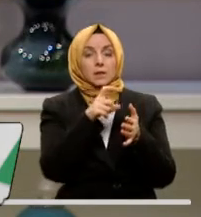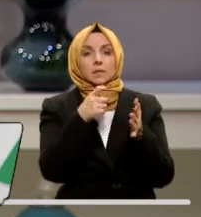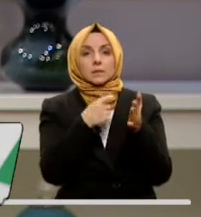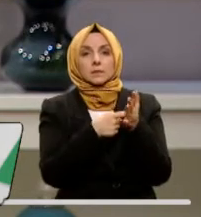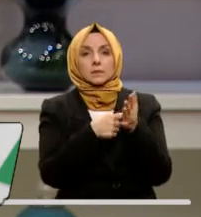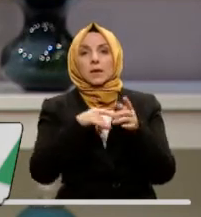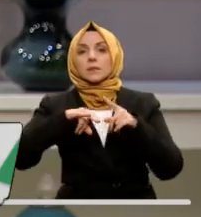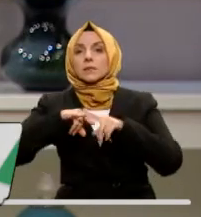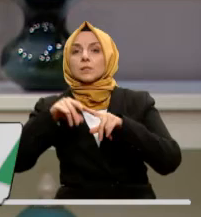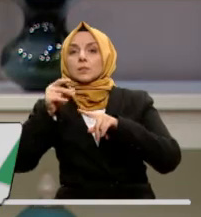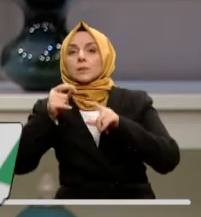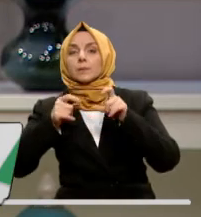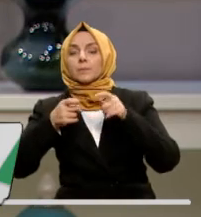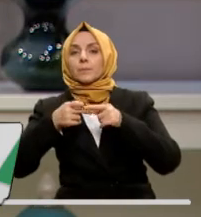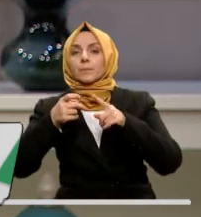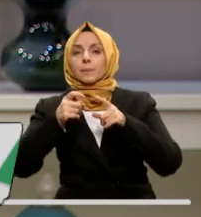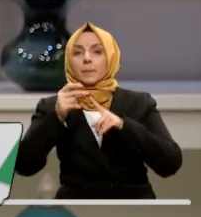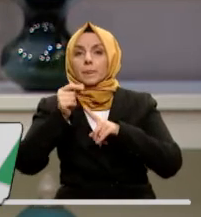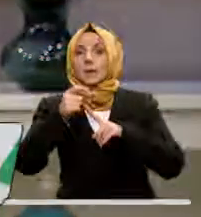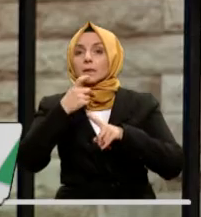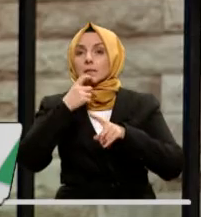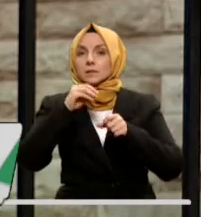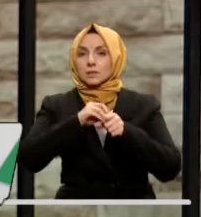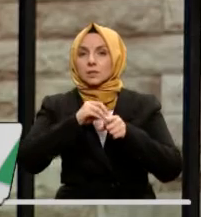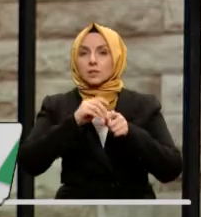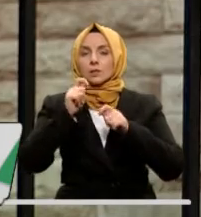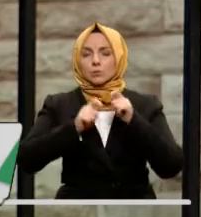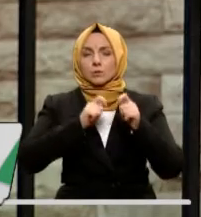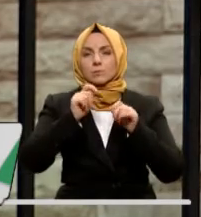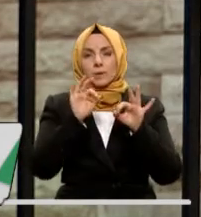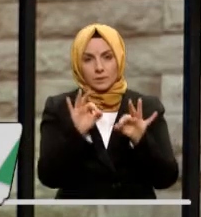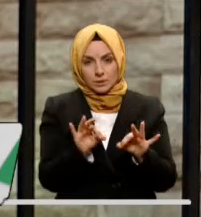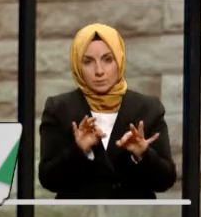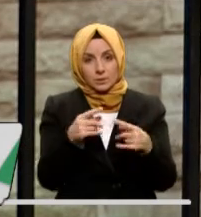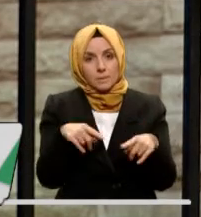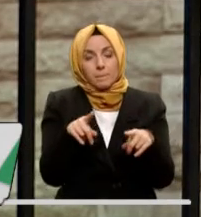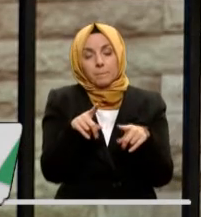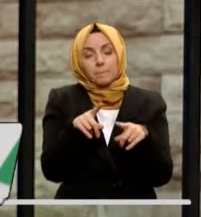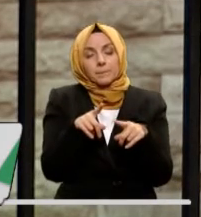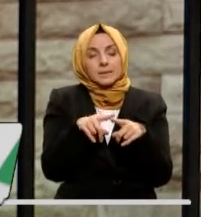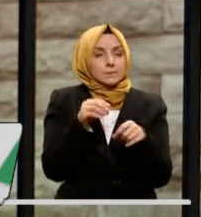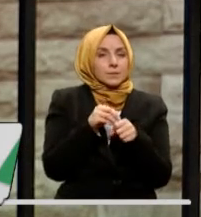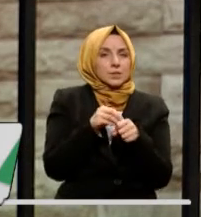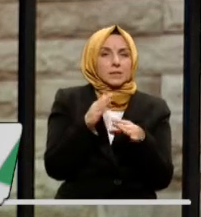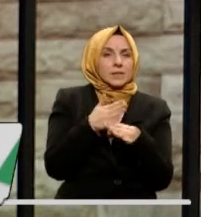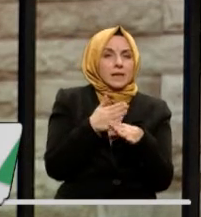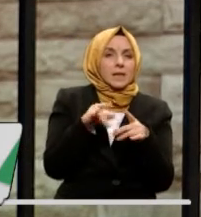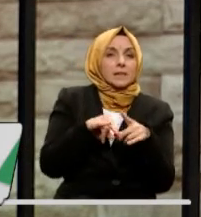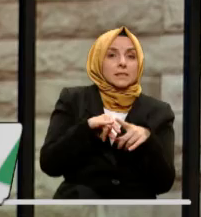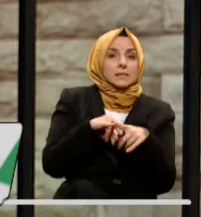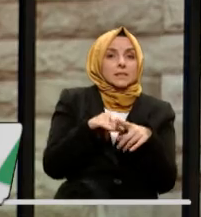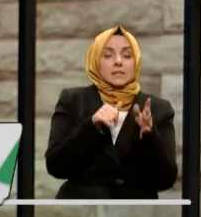hesaplanmadı kullan bu yaz da farklılık arz etmiştim bizim açımızdan Niye bu Hicri takvim Önemli çünkü biz